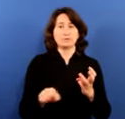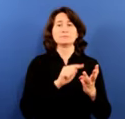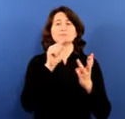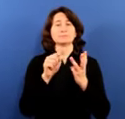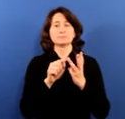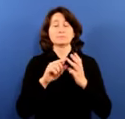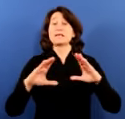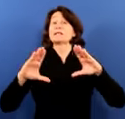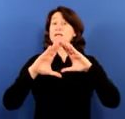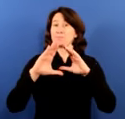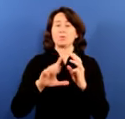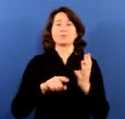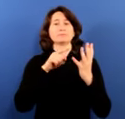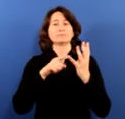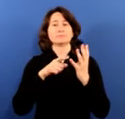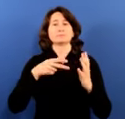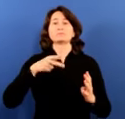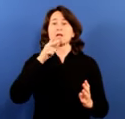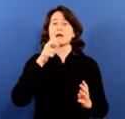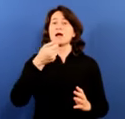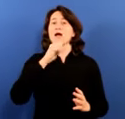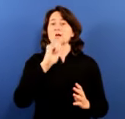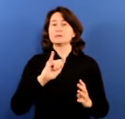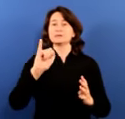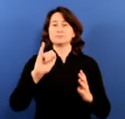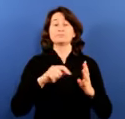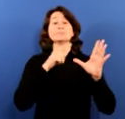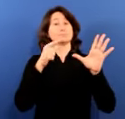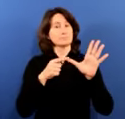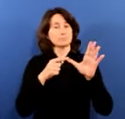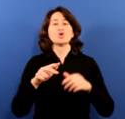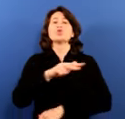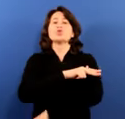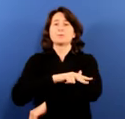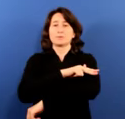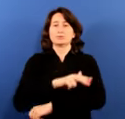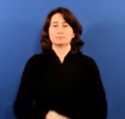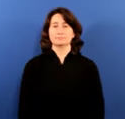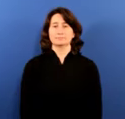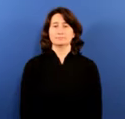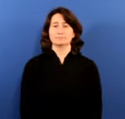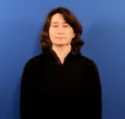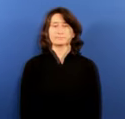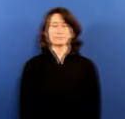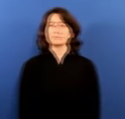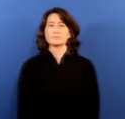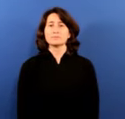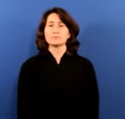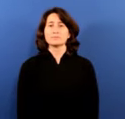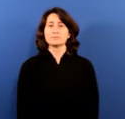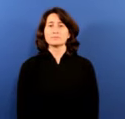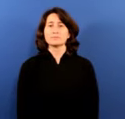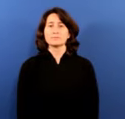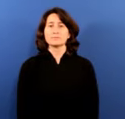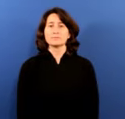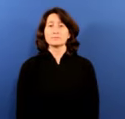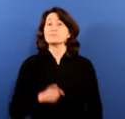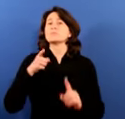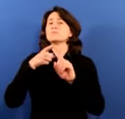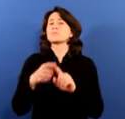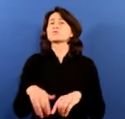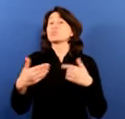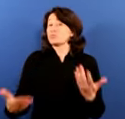foroa izan eta konponbideak eta hobekuntzak bilatzen saiatzea, landa eremuko emakumeen eta gizonen berdintasunaren aldeko erakunde